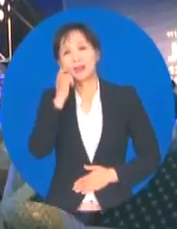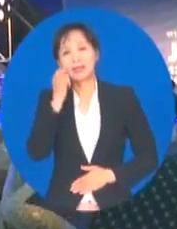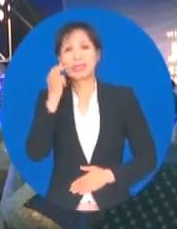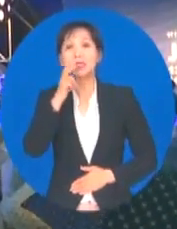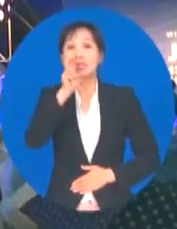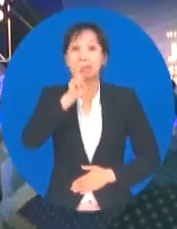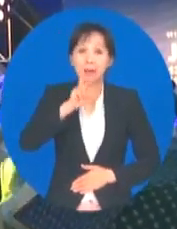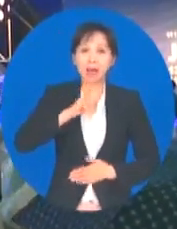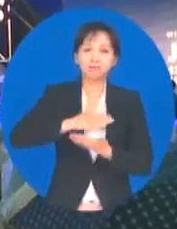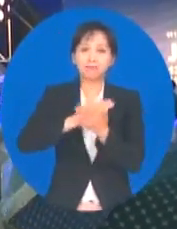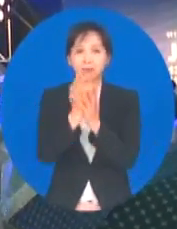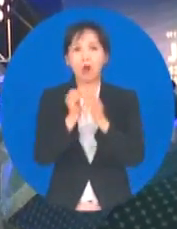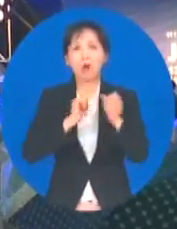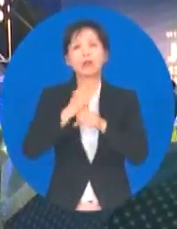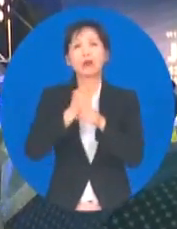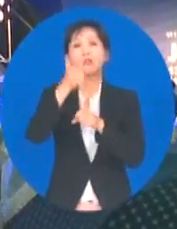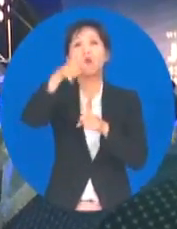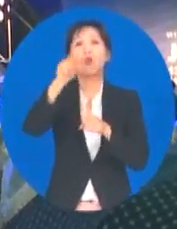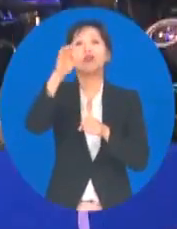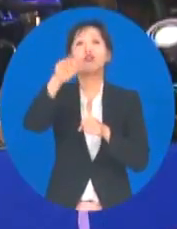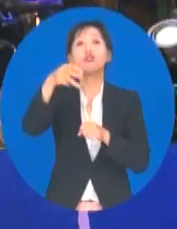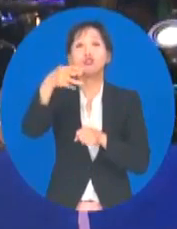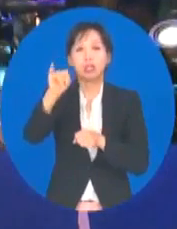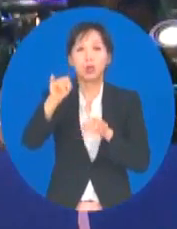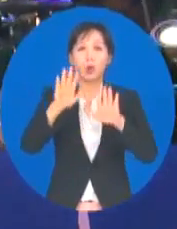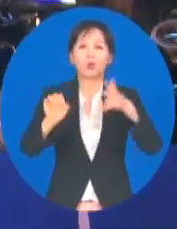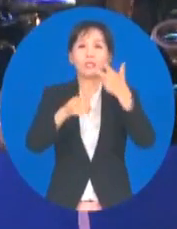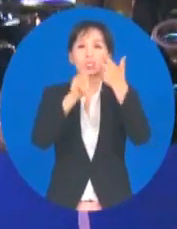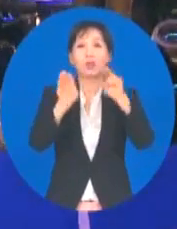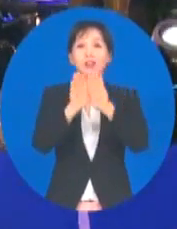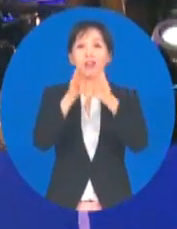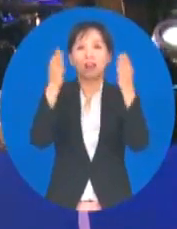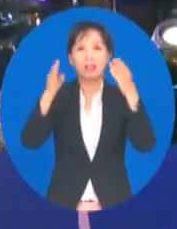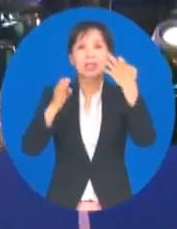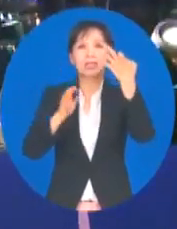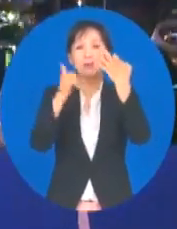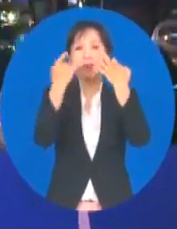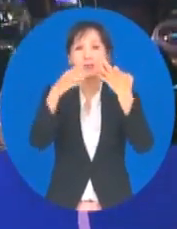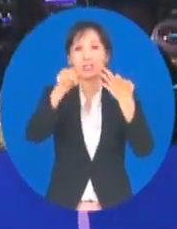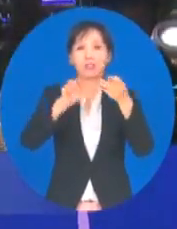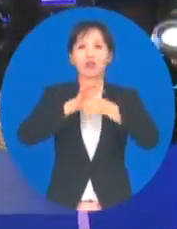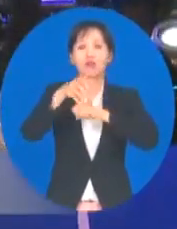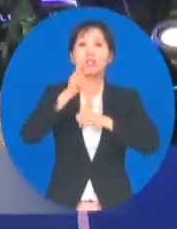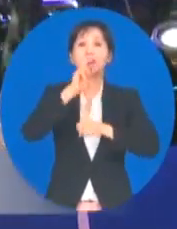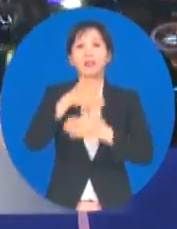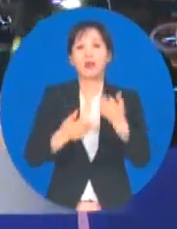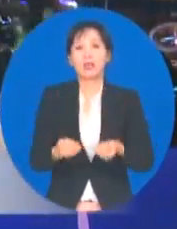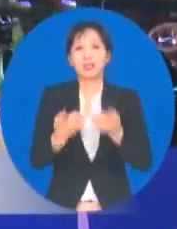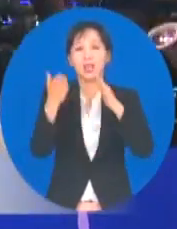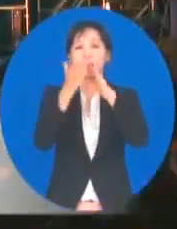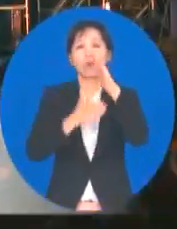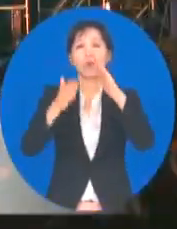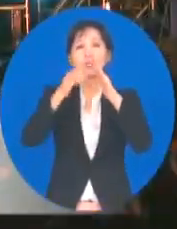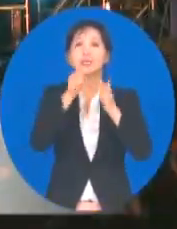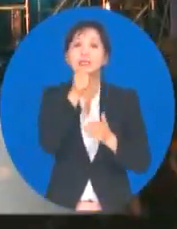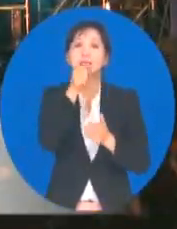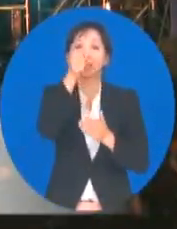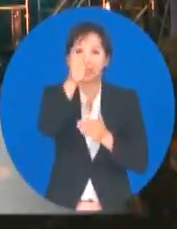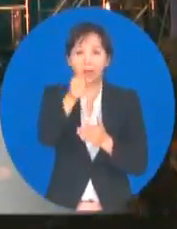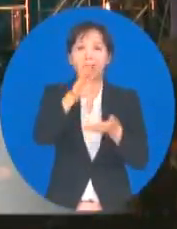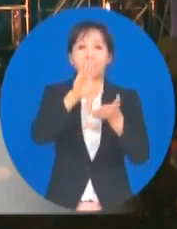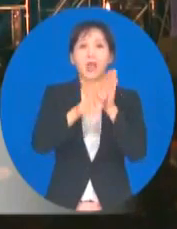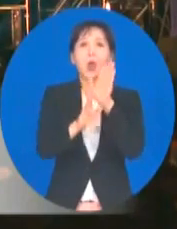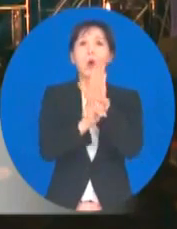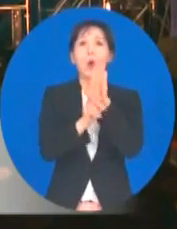연기와 음악 다방면에서 활약하고 있는 배우 권유리는 오는 7월 열리는 제14회 제천국제음악영화제 공식